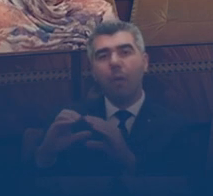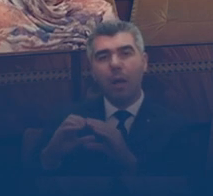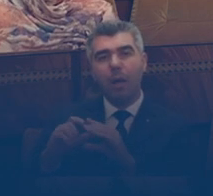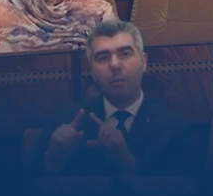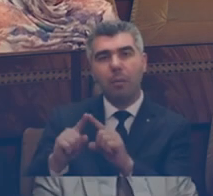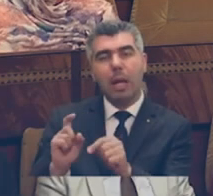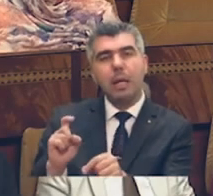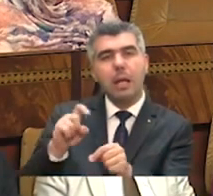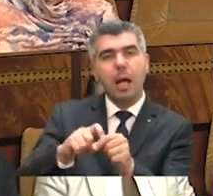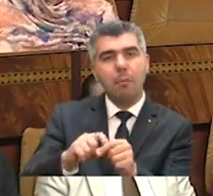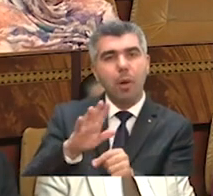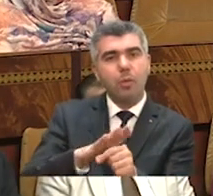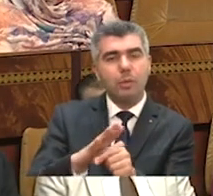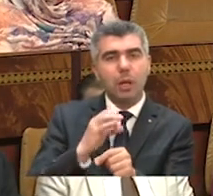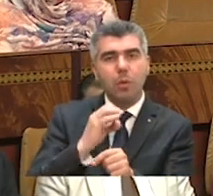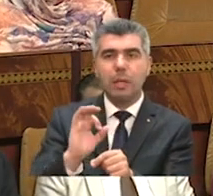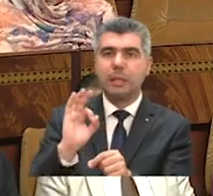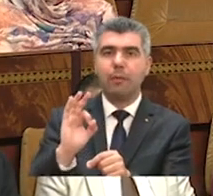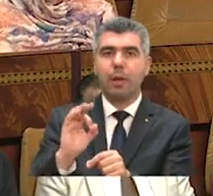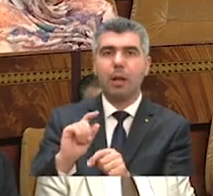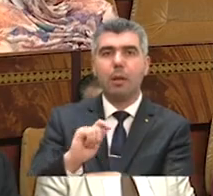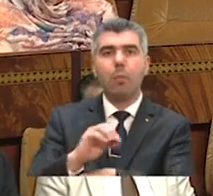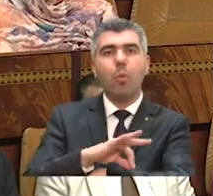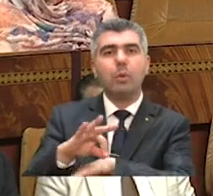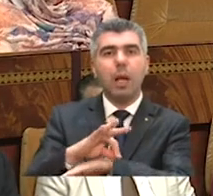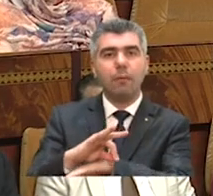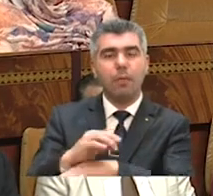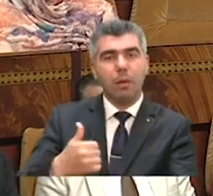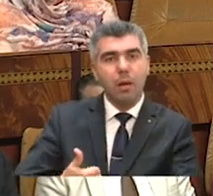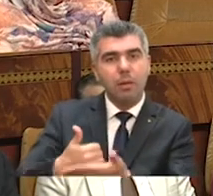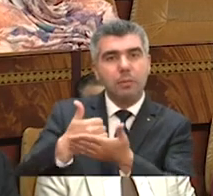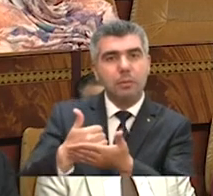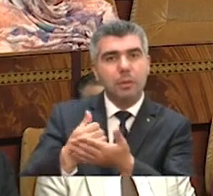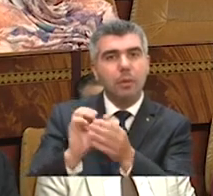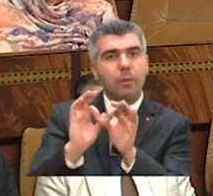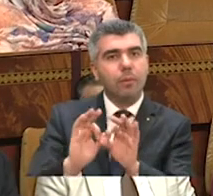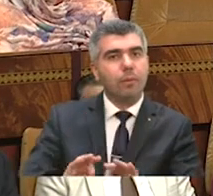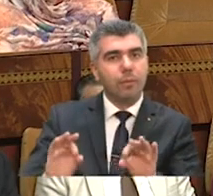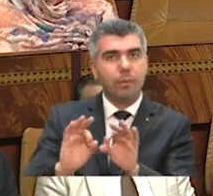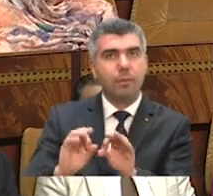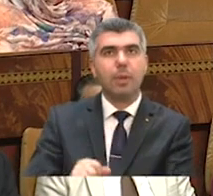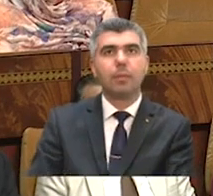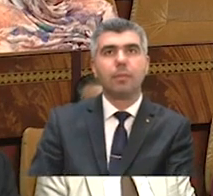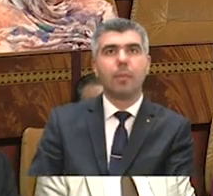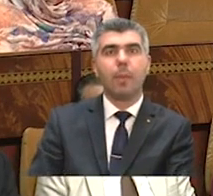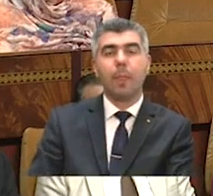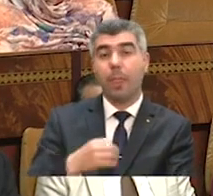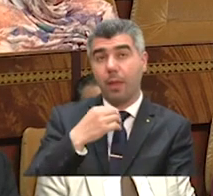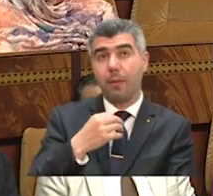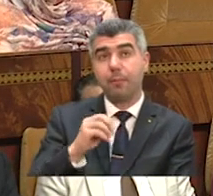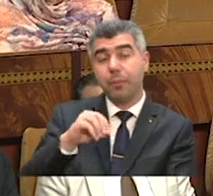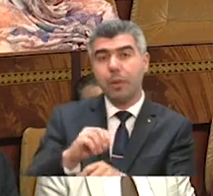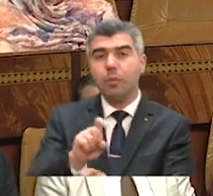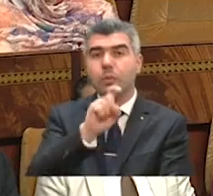خرج بصفر مكسب للموظف من ناحيه المستوى المادي، من المستوى المادي طبعا، وهنا